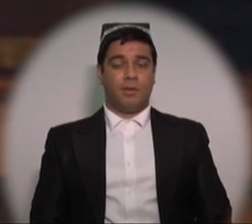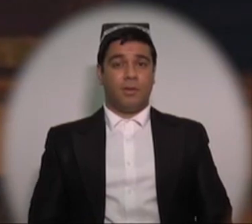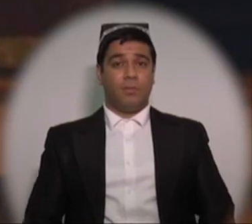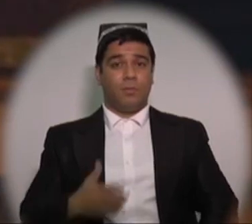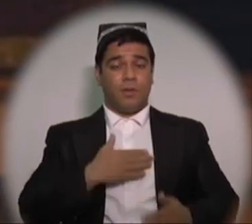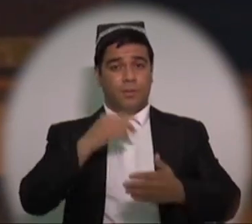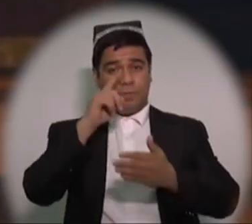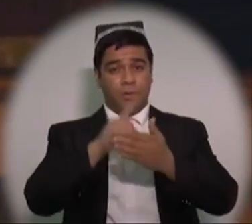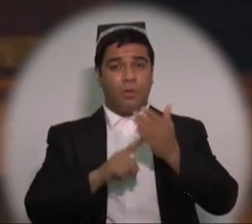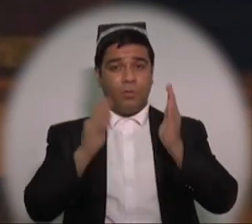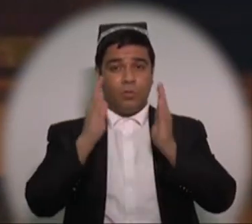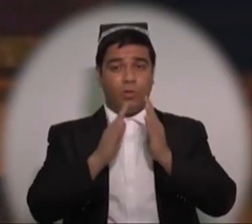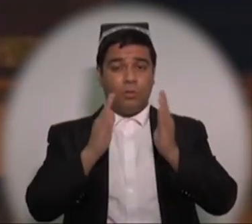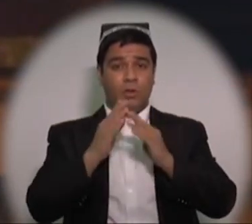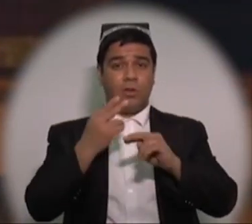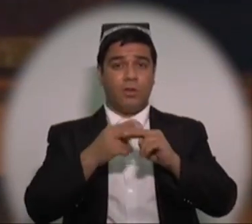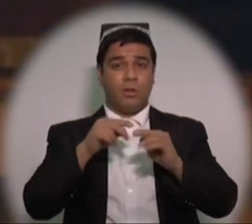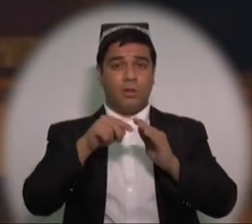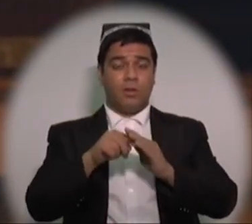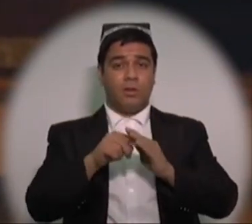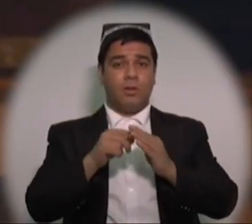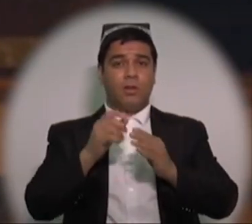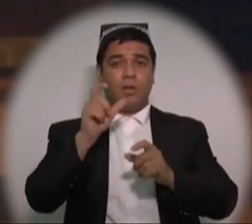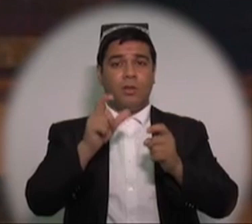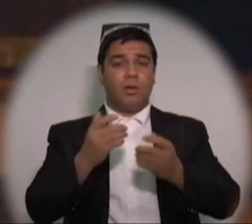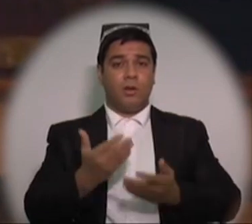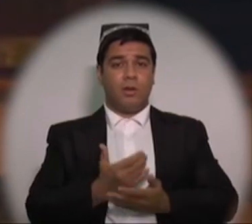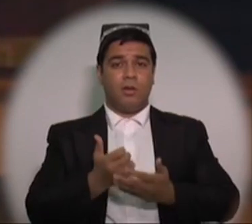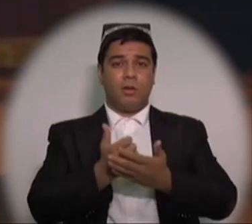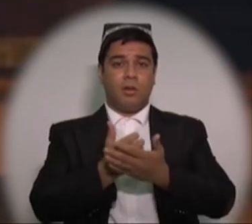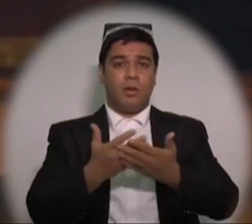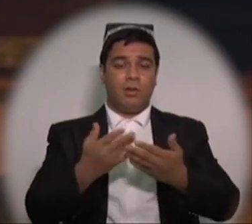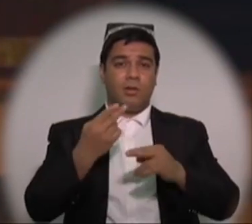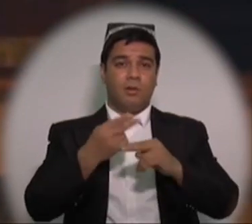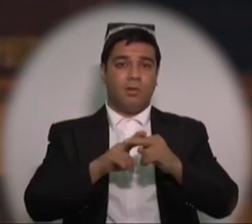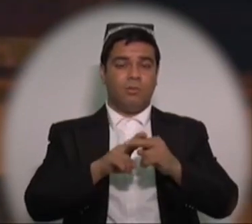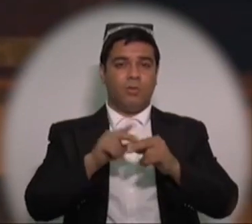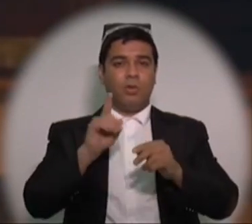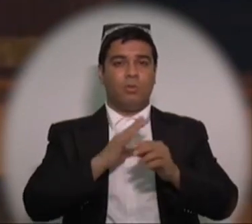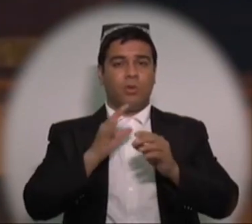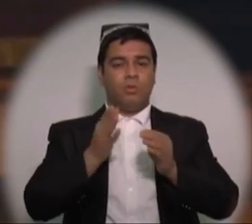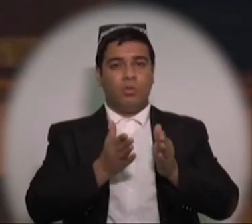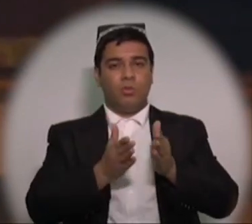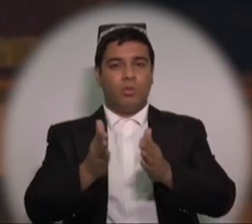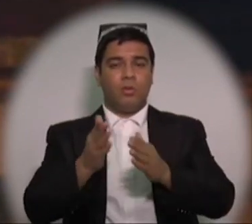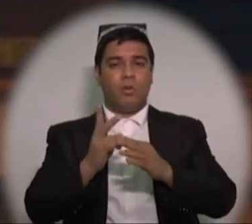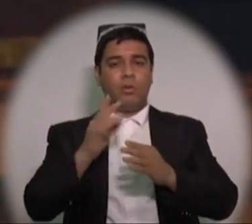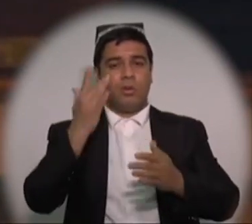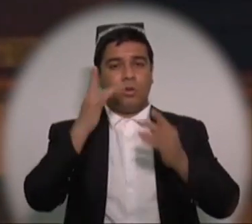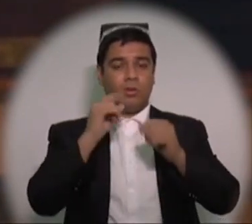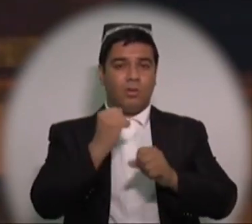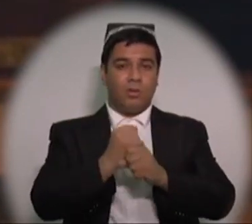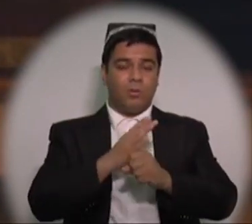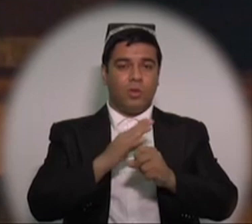İslam dini inson hayotini barcha sohalarini izdan chiqib ketganini izga solib,